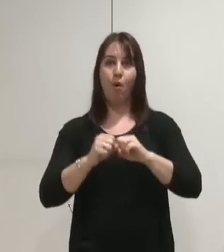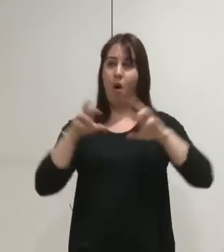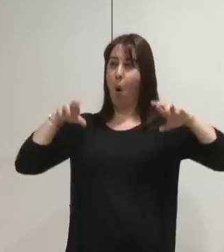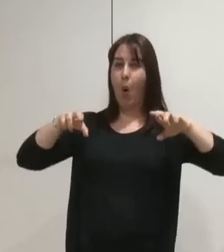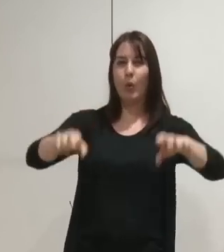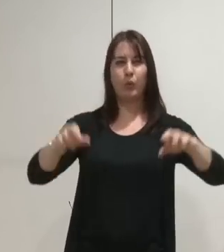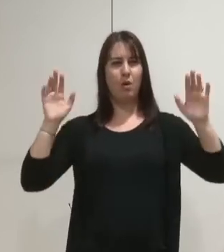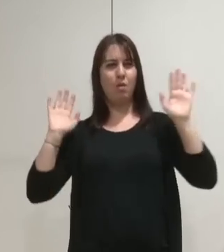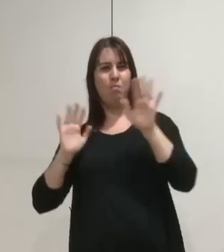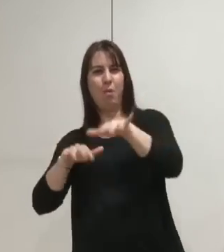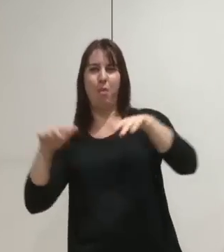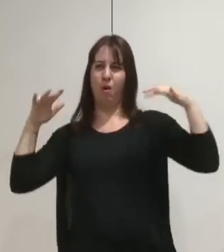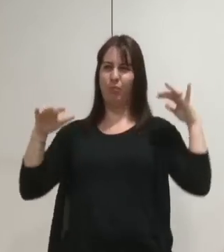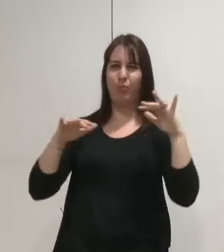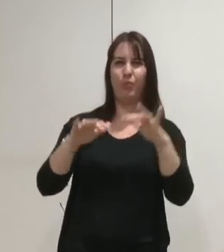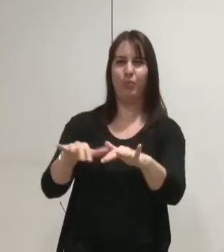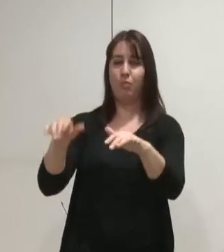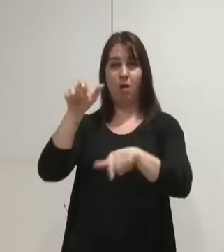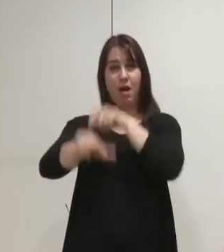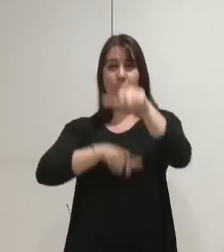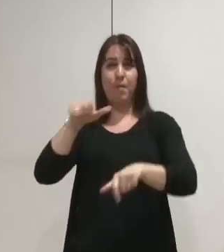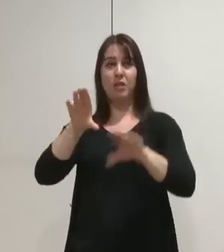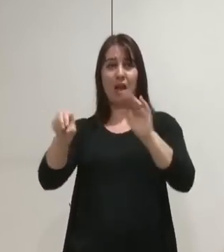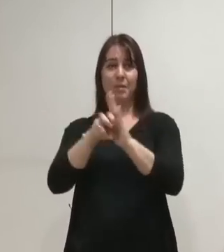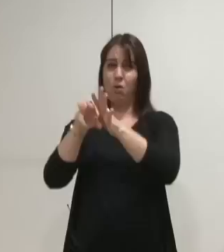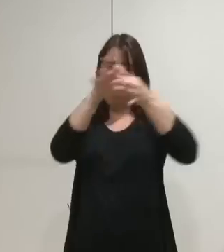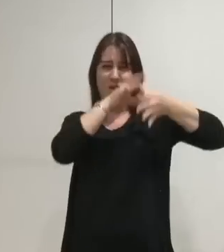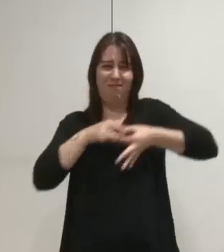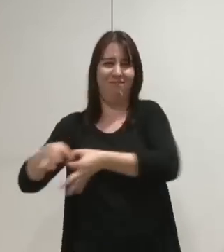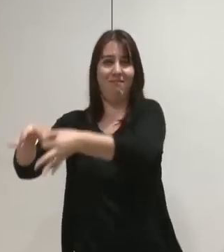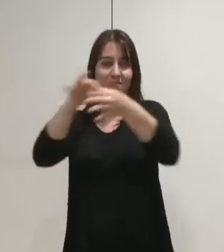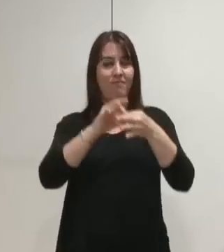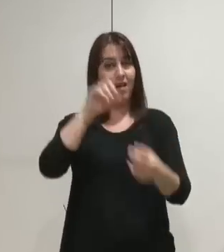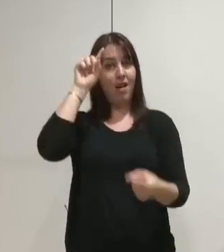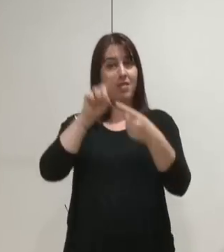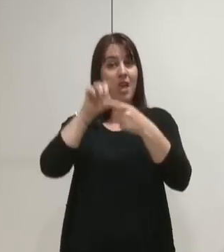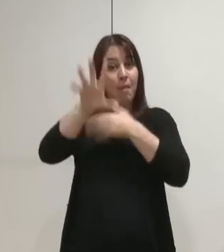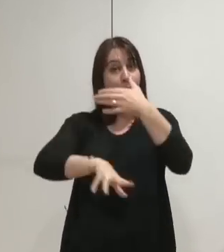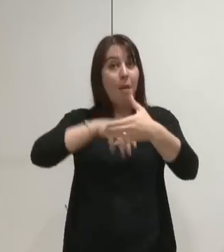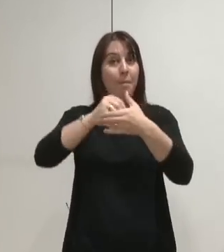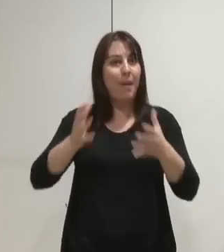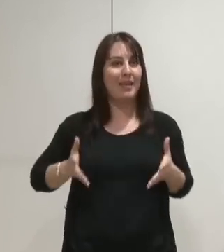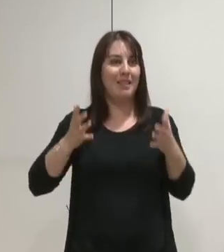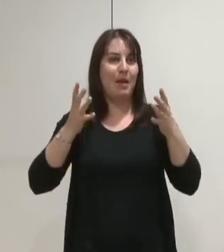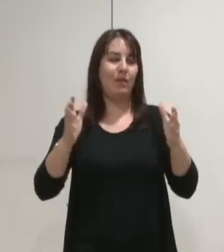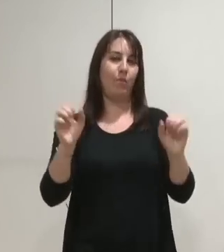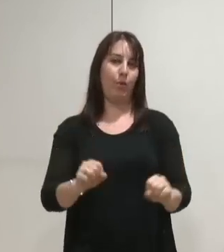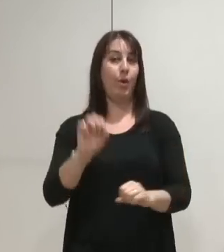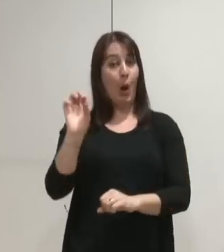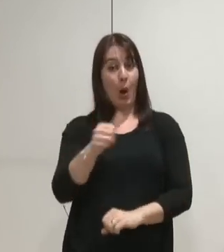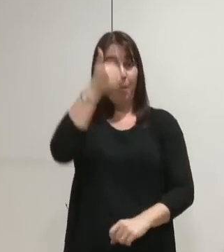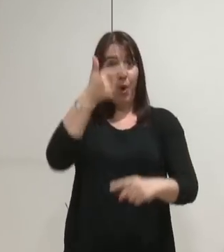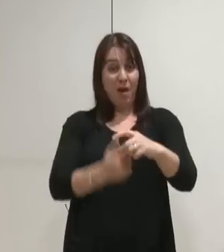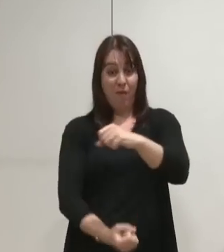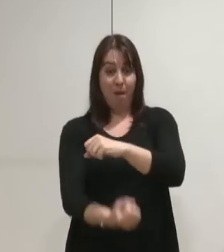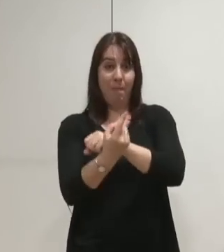celles et ceux qui font la ville aujourd'hui c'est donc avant tout un événement participatif pour mettre en œuvre cette première édition nous avons